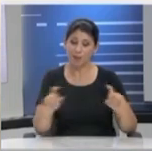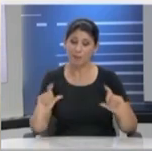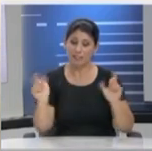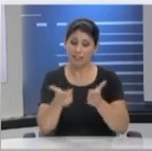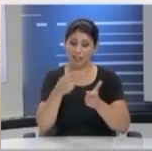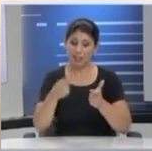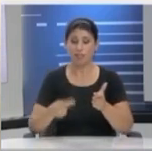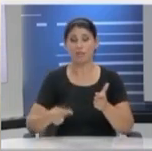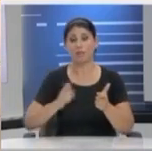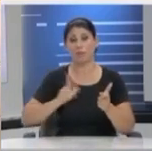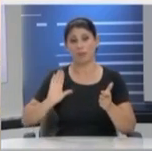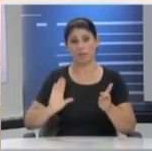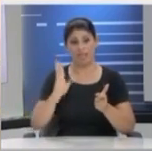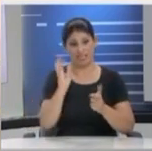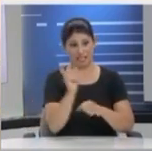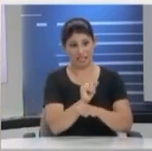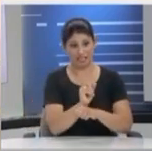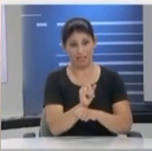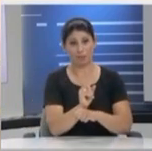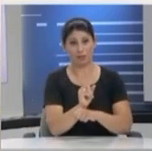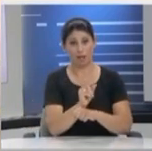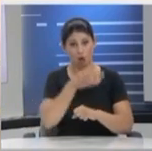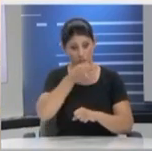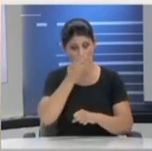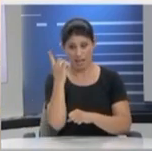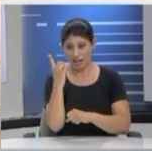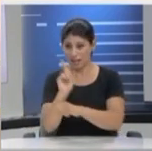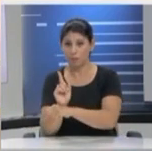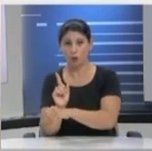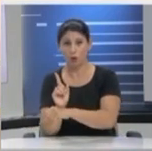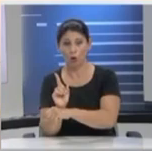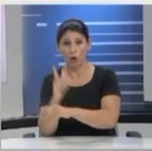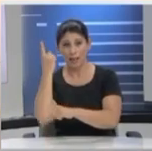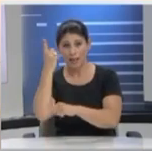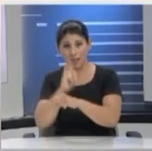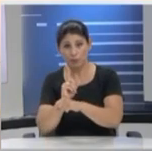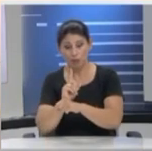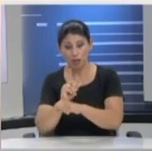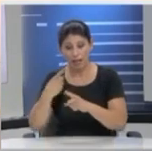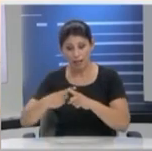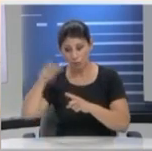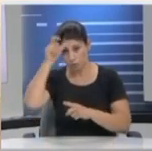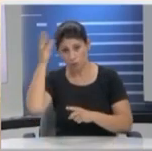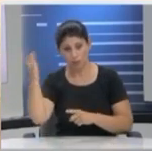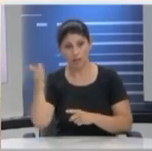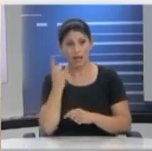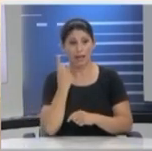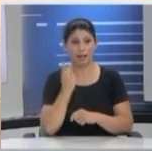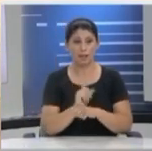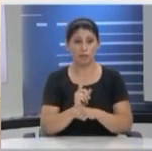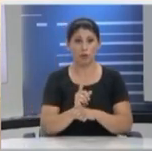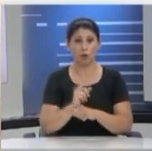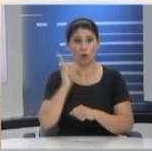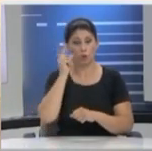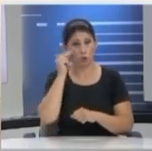είστε. 40 λεπτά ομιλίας, ένα λεπτό. Ένα λεπτό. Ένα λεπτό για τα λιοτουρκικά, ένα